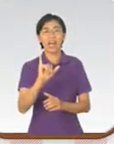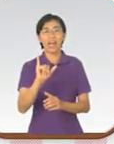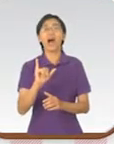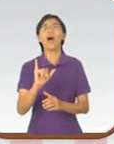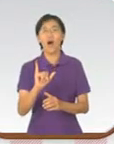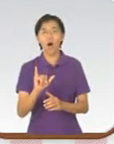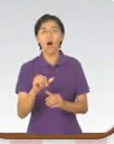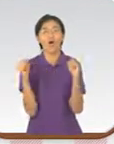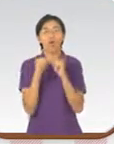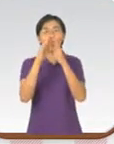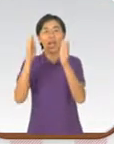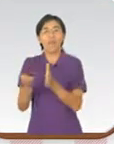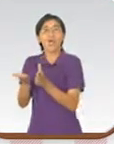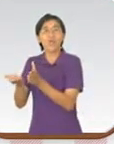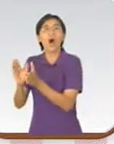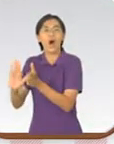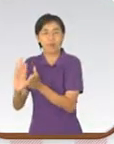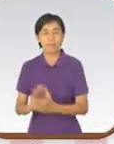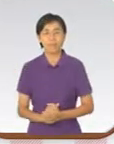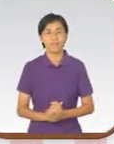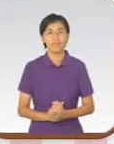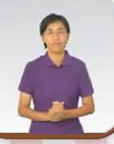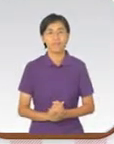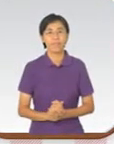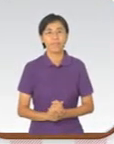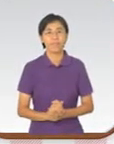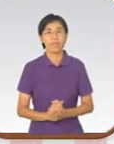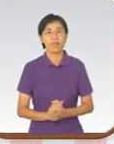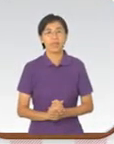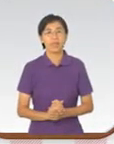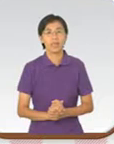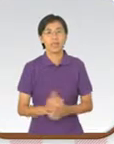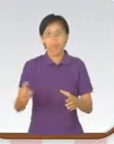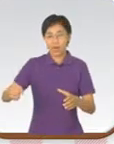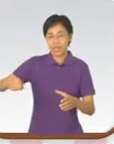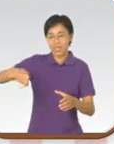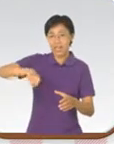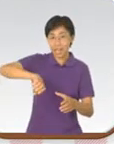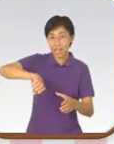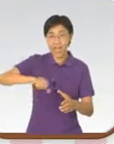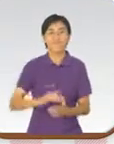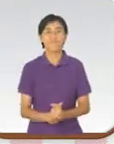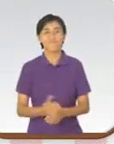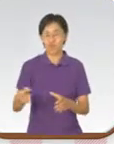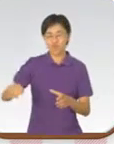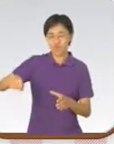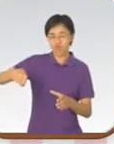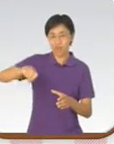ช่ไหมครับ ได้นะคะก็ในส่วนของวิปปิ้งครีมนะคะก็เทลงไปได้เลย หมดเลย หมดเลยค่